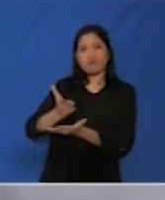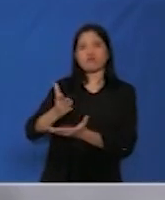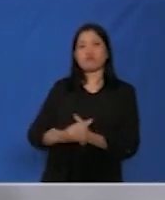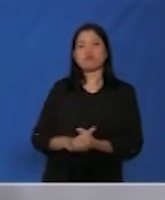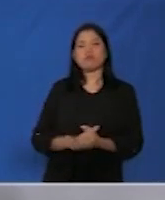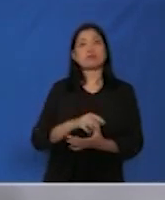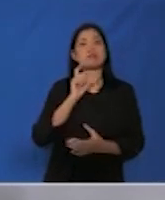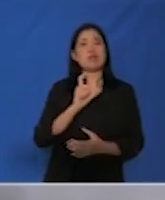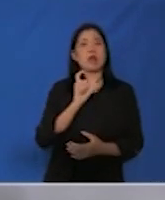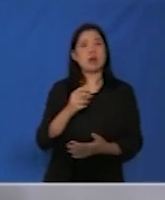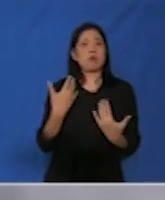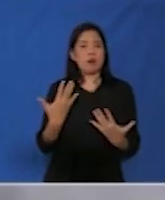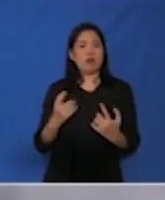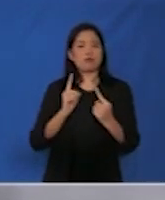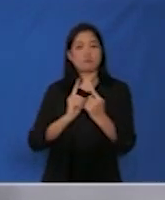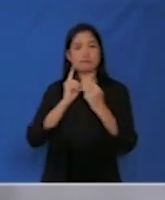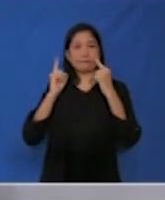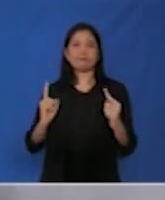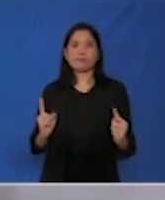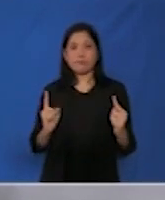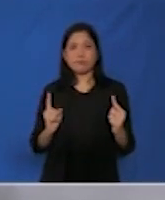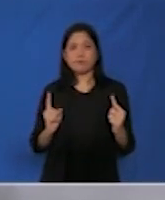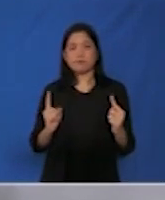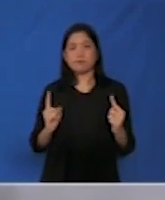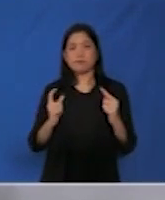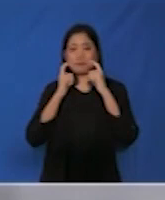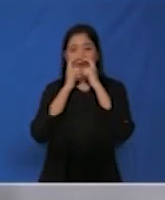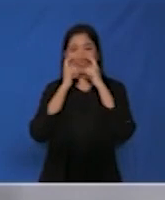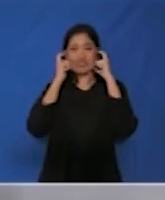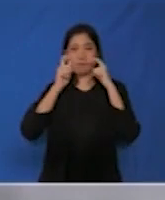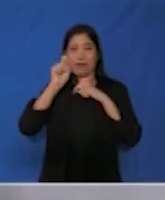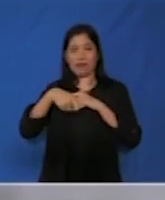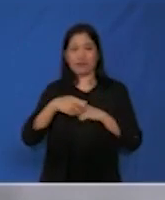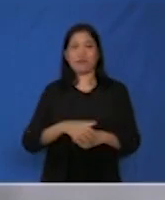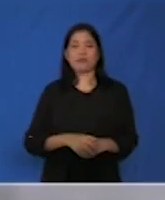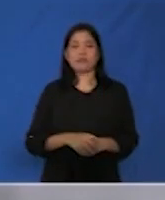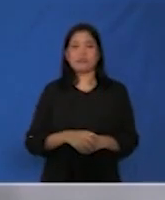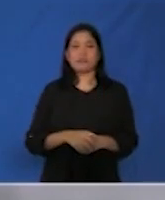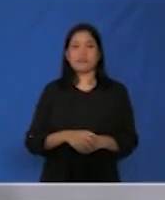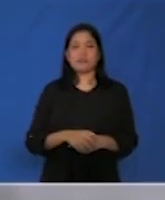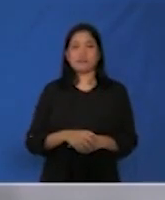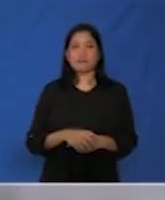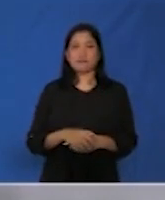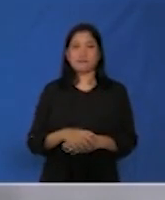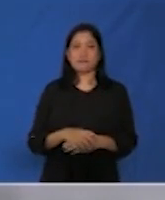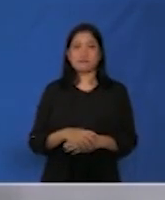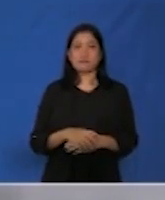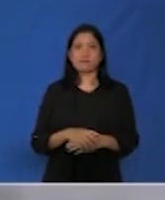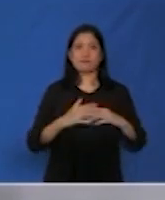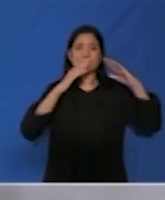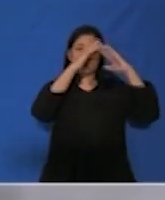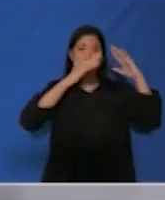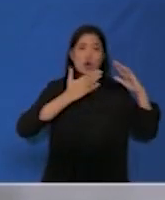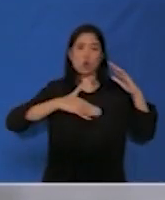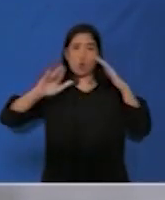dengan menjaga cara menggunakan masker tidak perlu keluar